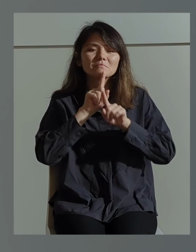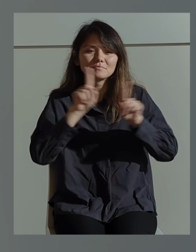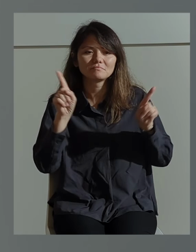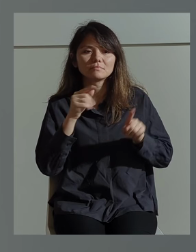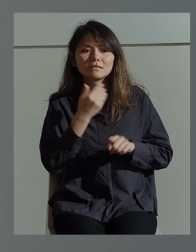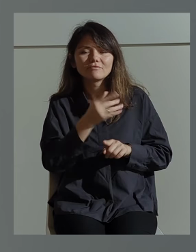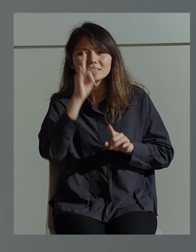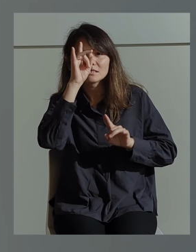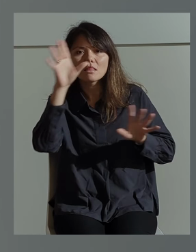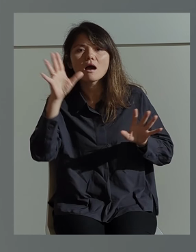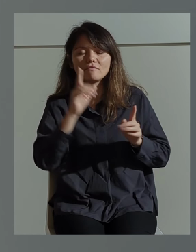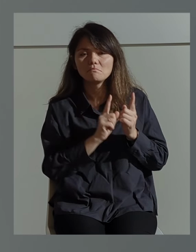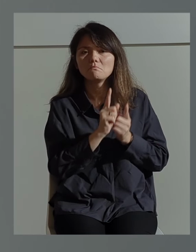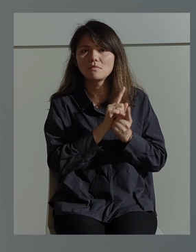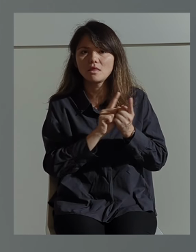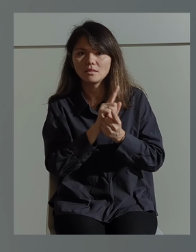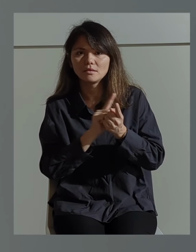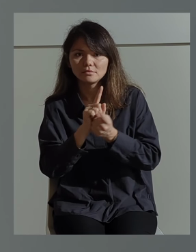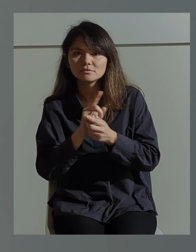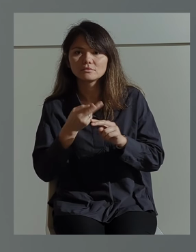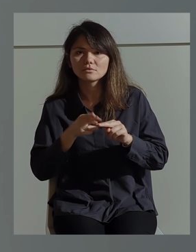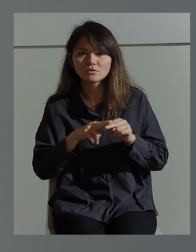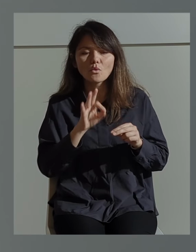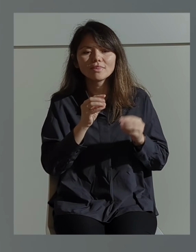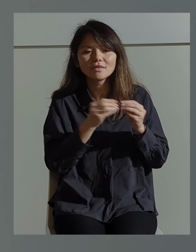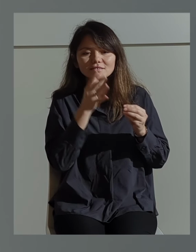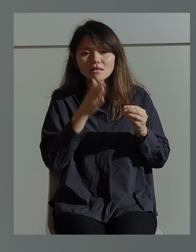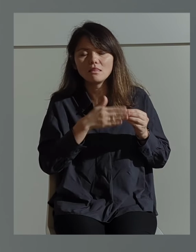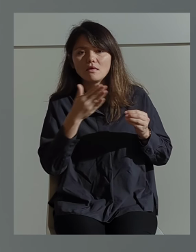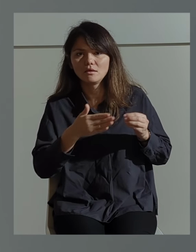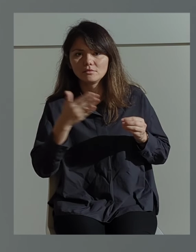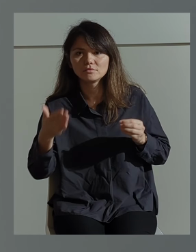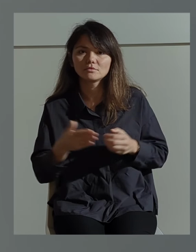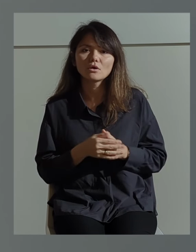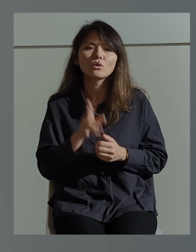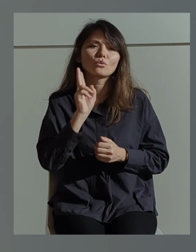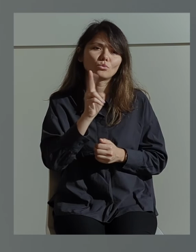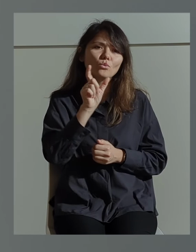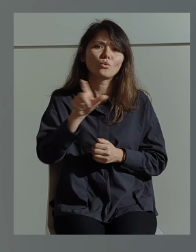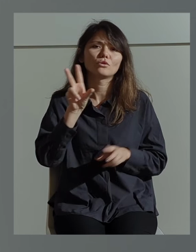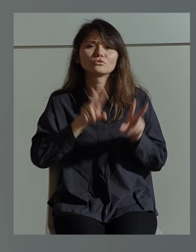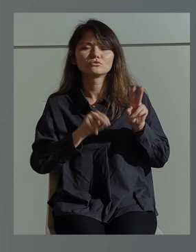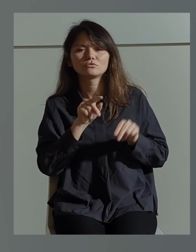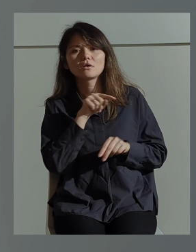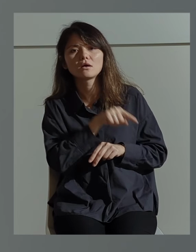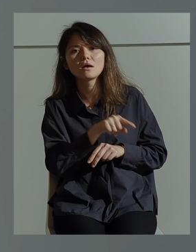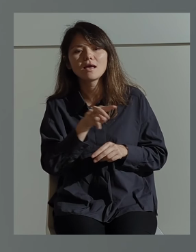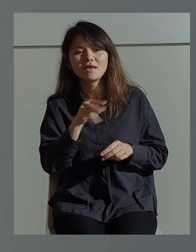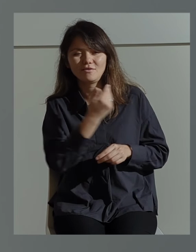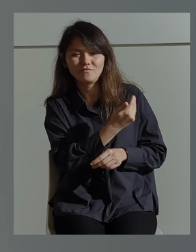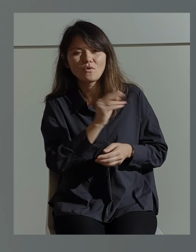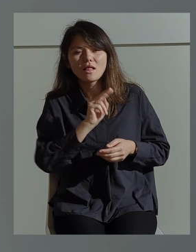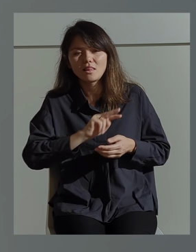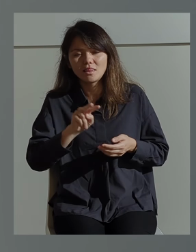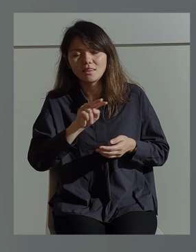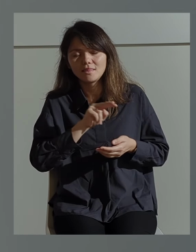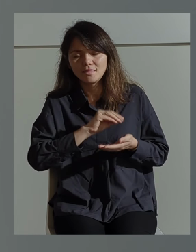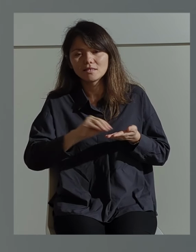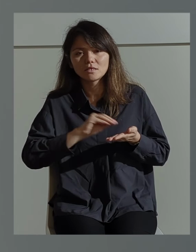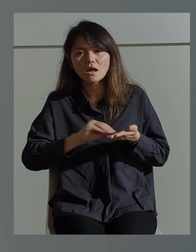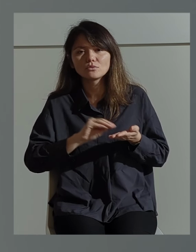его Славы не менялось ни от страны к стране ни от десятилетия к десятилетию кто-то считает его литературу